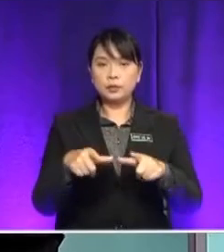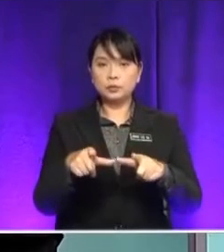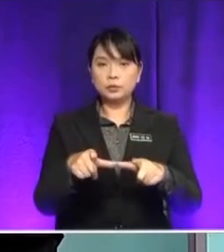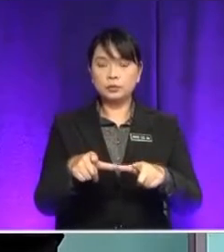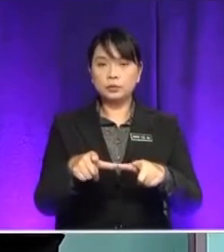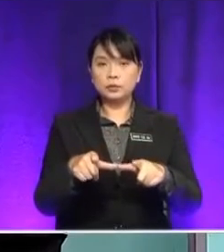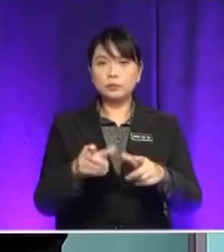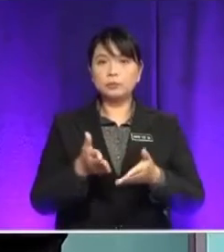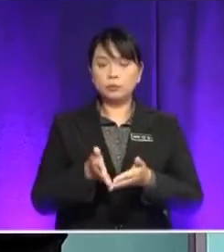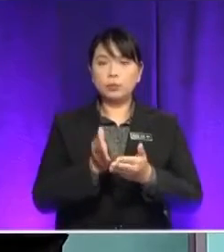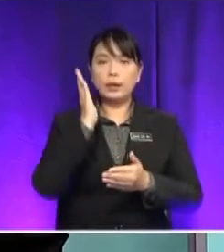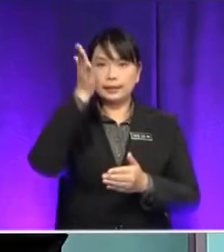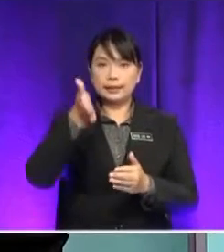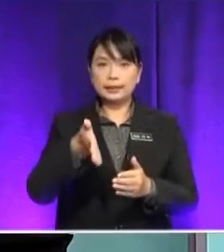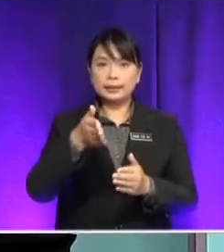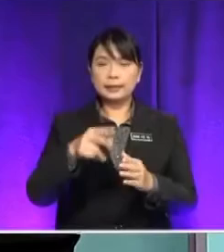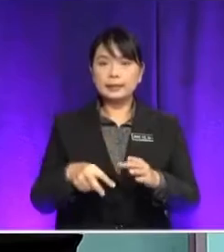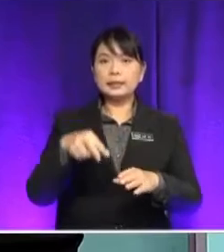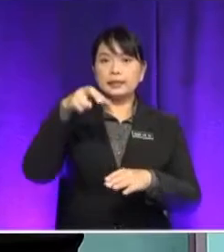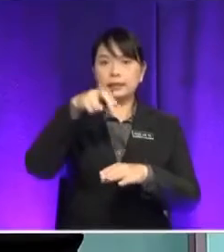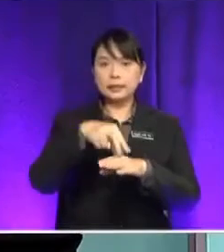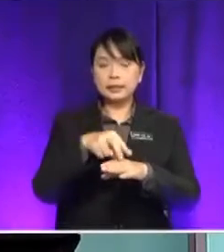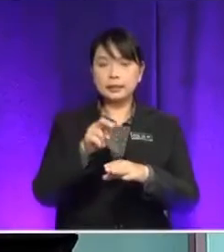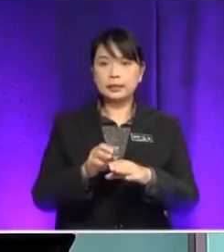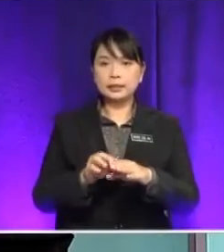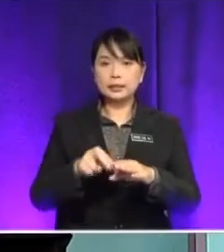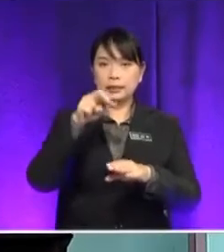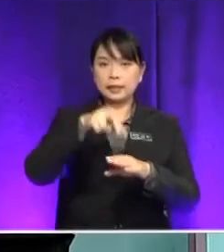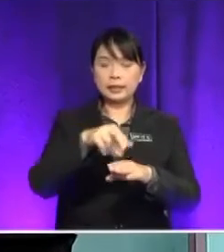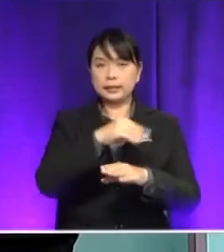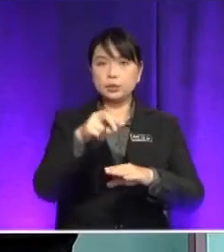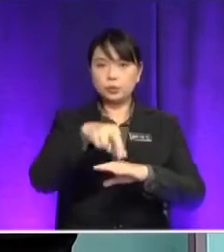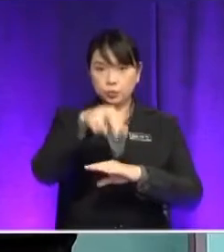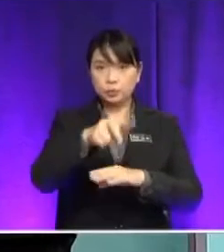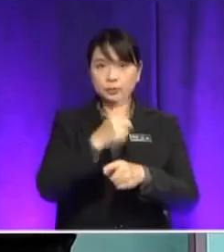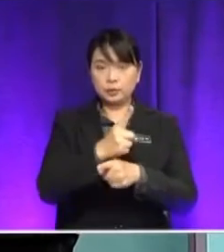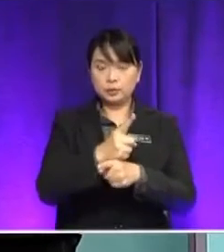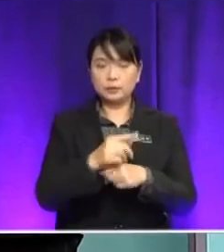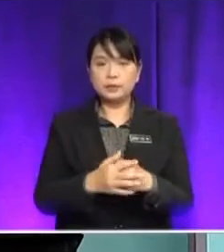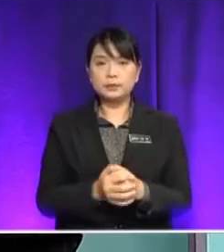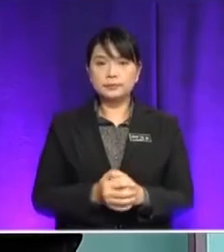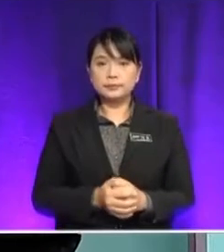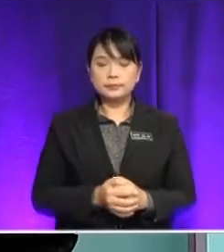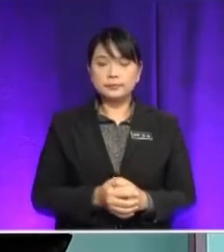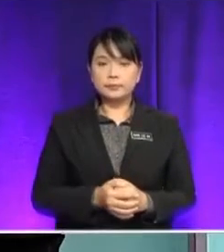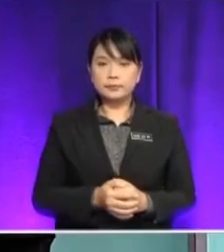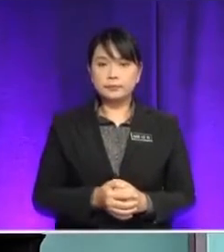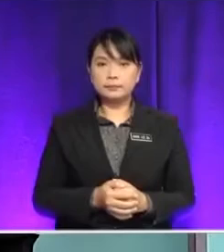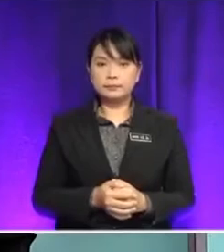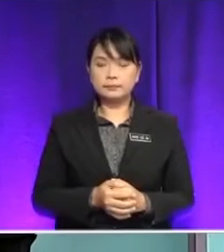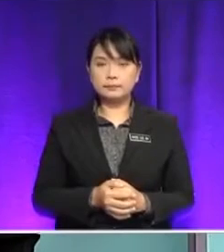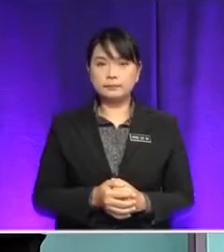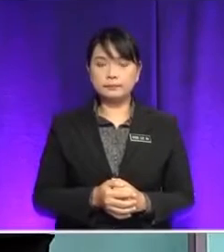akan naik dan turun ahlinya tuh harga di punya peti Daehan dia telah bye Oke yang ketiga